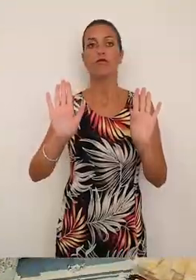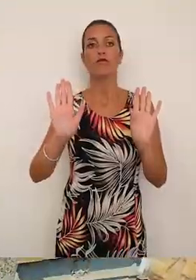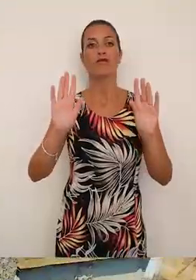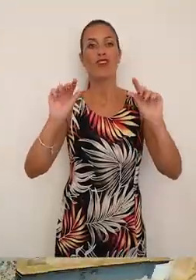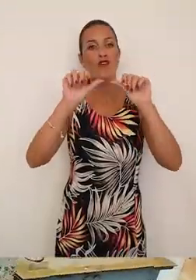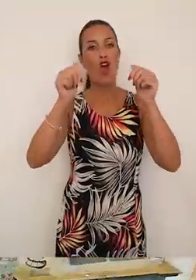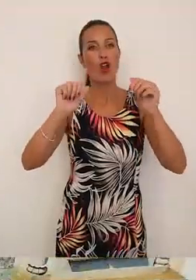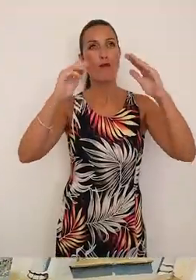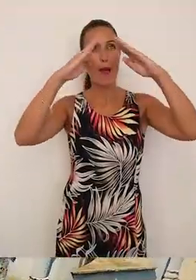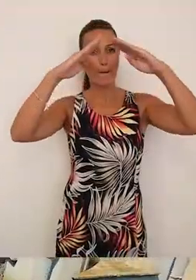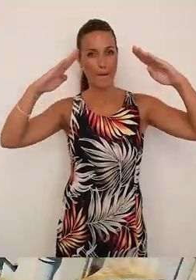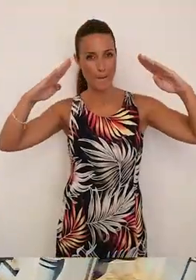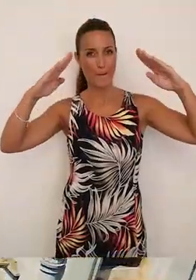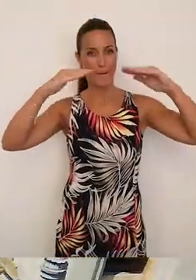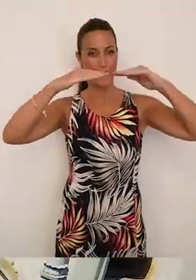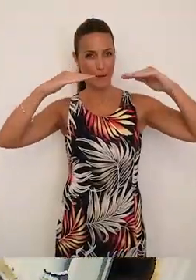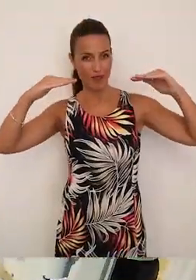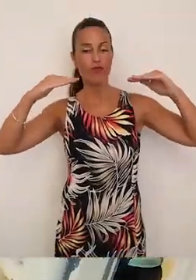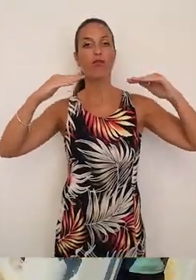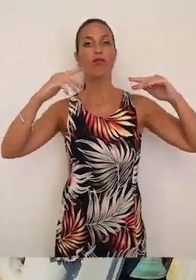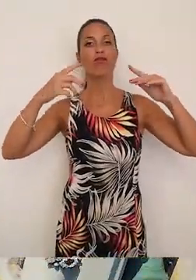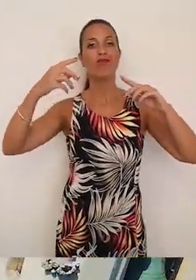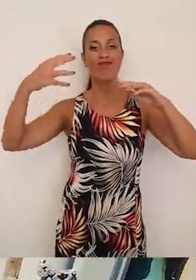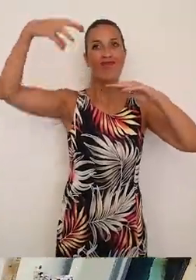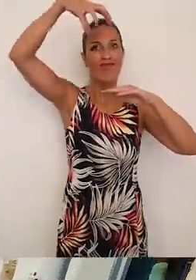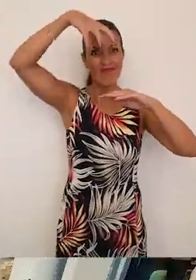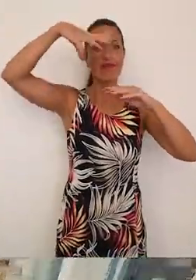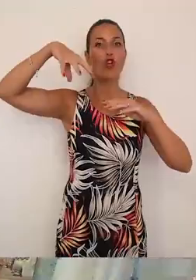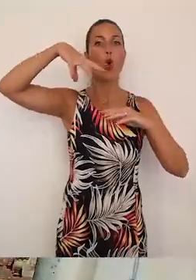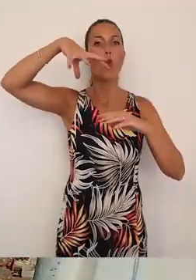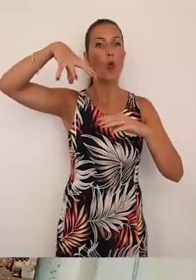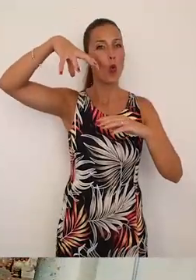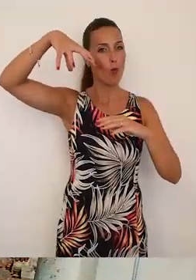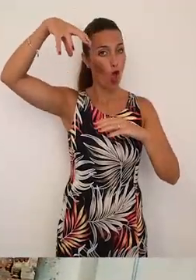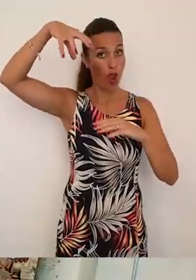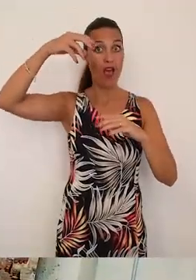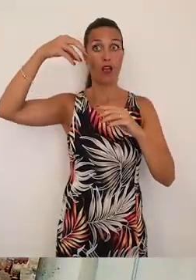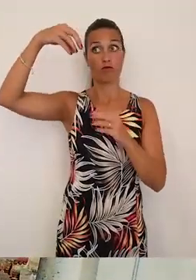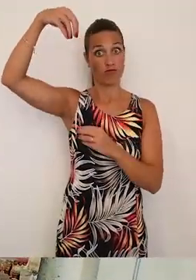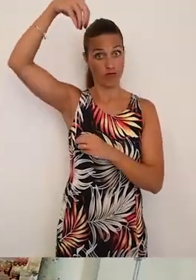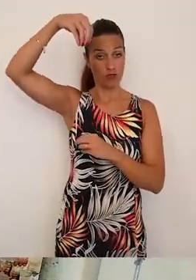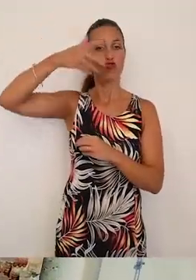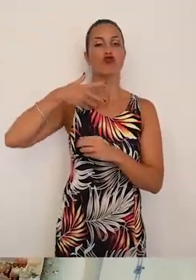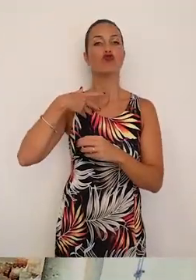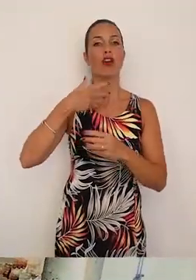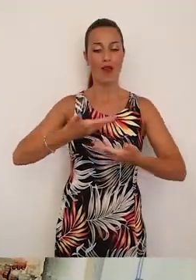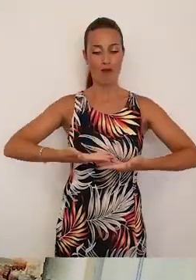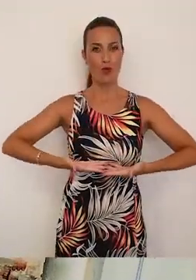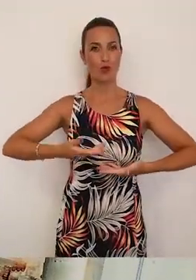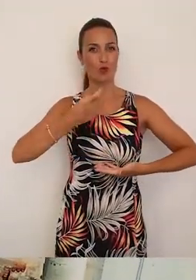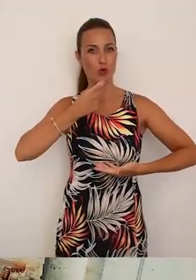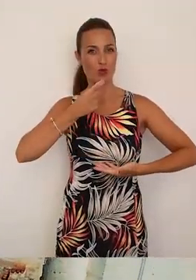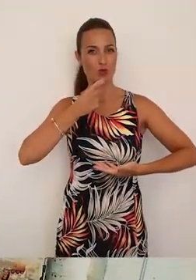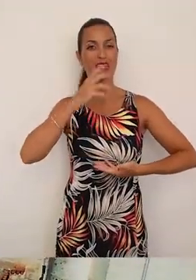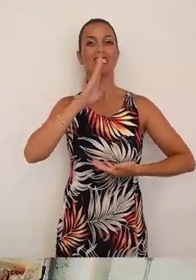geometrie e il suo cupolino. In cima alla struttura si erge il busto in pietra di San Nicola, protettore del